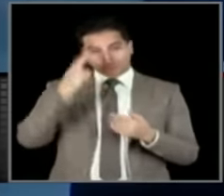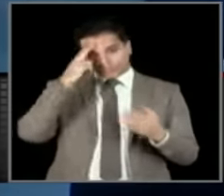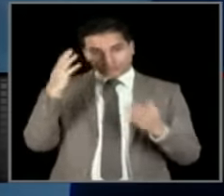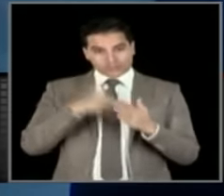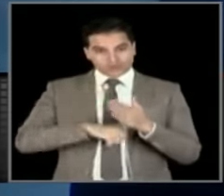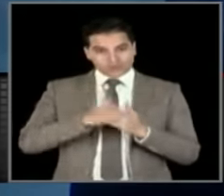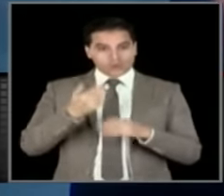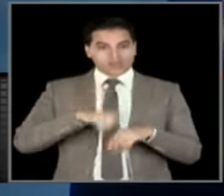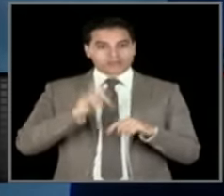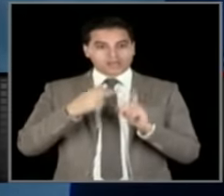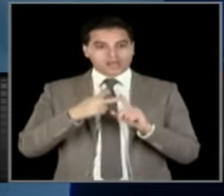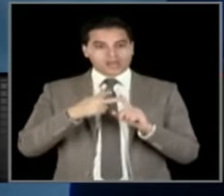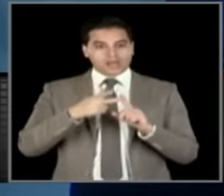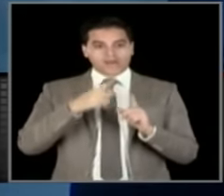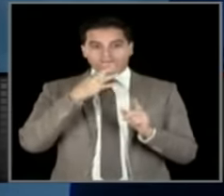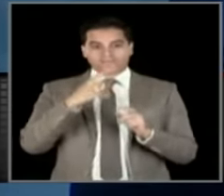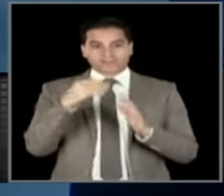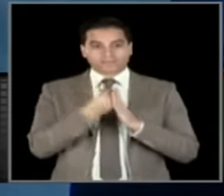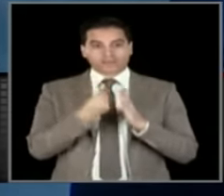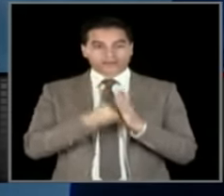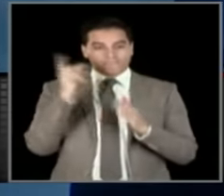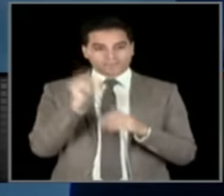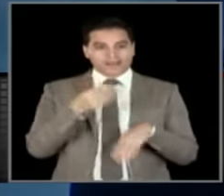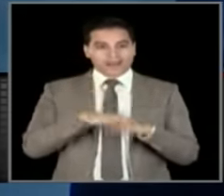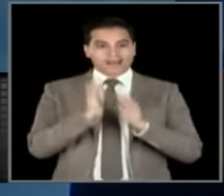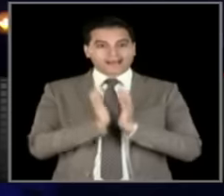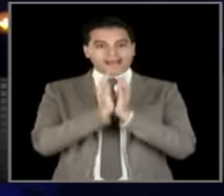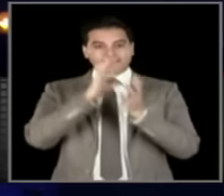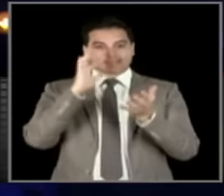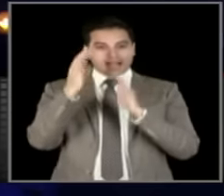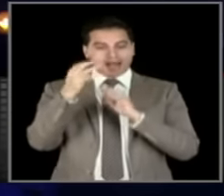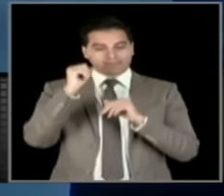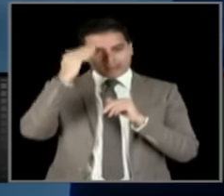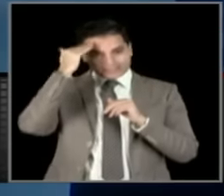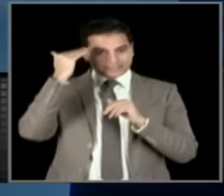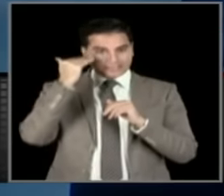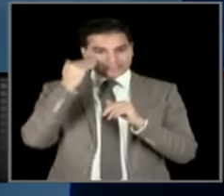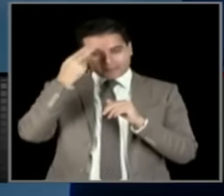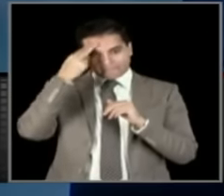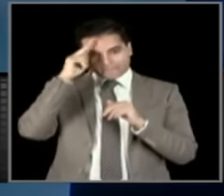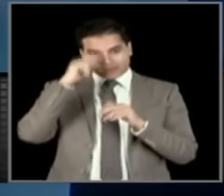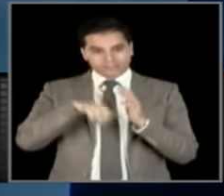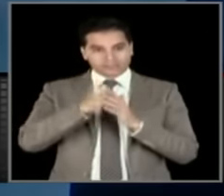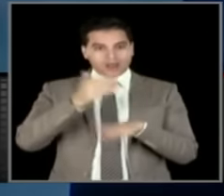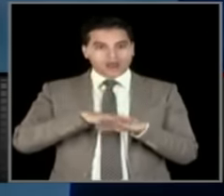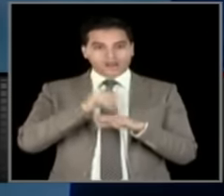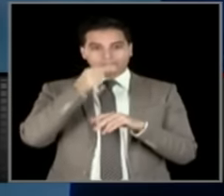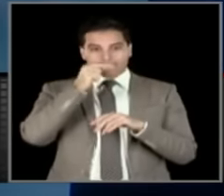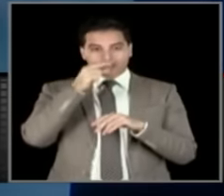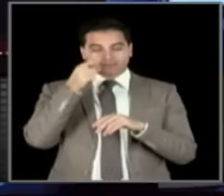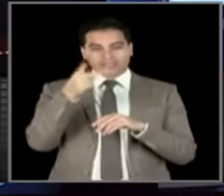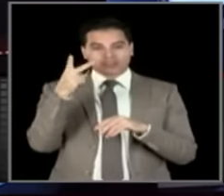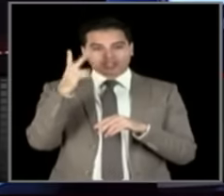كسب الأرجنتين، وكسب مع منتخب فرنسا في كأس العالم السيدات. كسب مين؟ لا مش فاكر، ما عنديش معلومة. كسب البرازيل 2-1